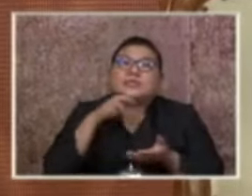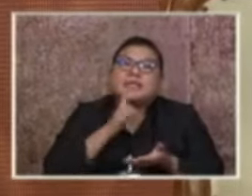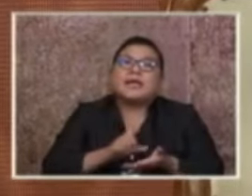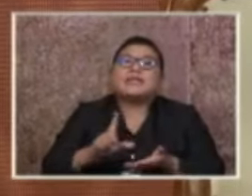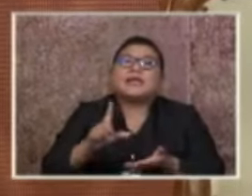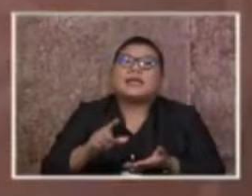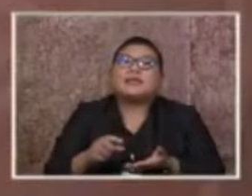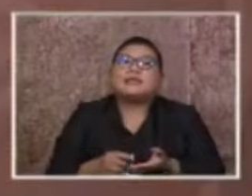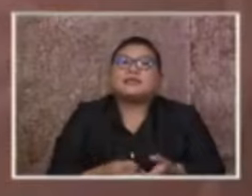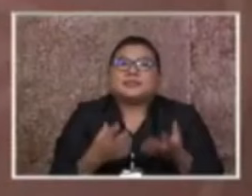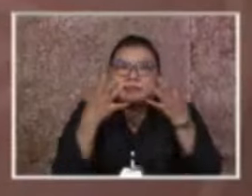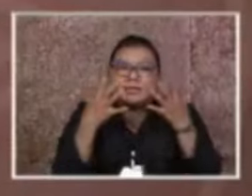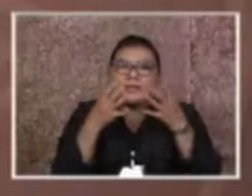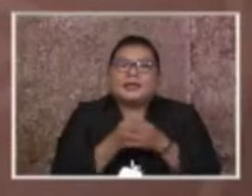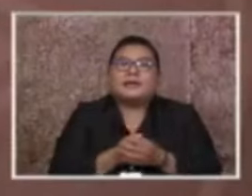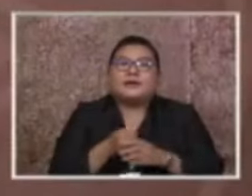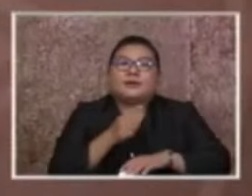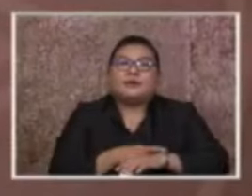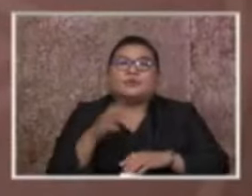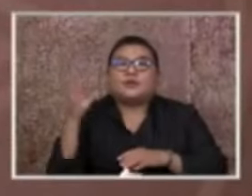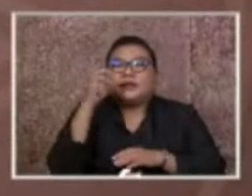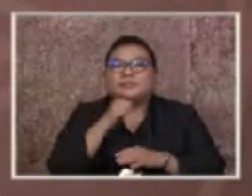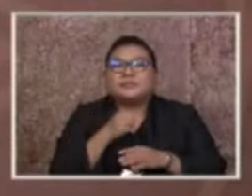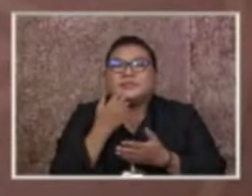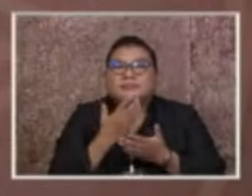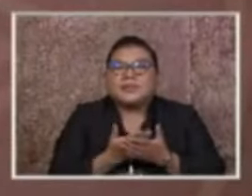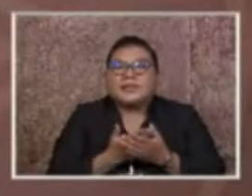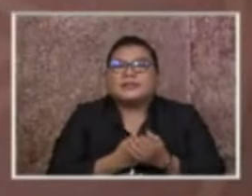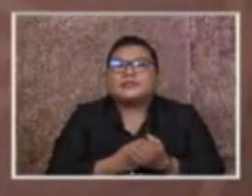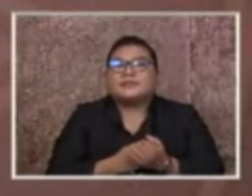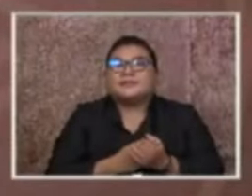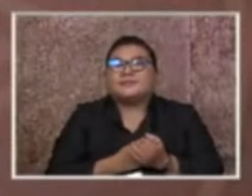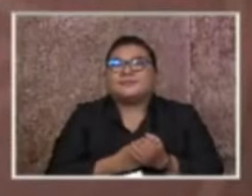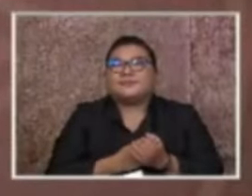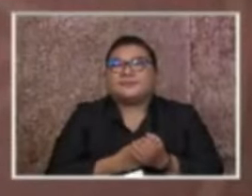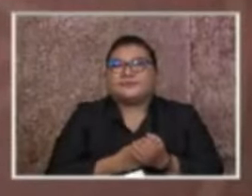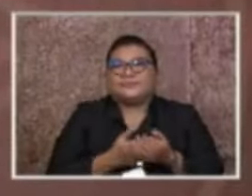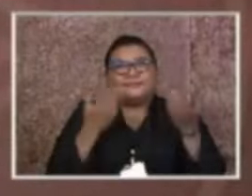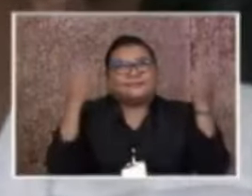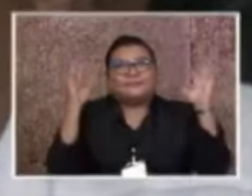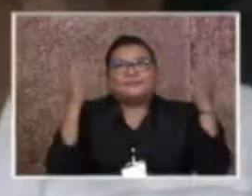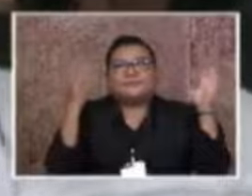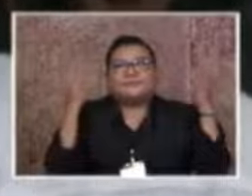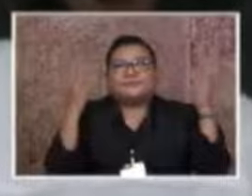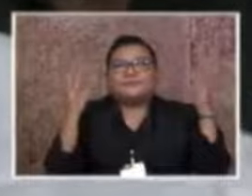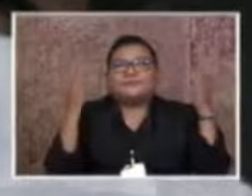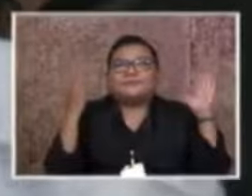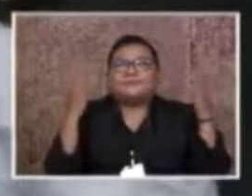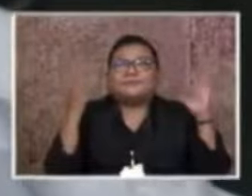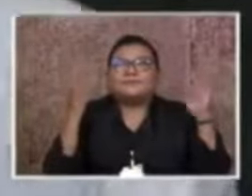ada seperti yang diharapkan waktu habis Terima kasih sekali lagi Mari kita Berikan tepuk tangan untuk para pasangan